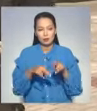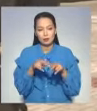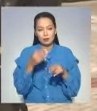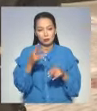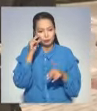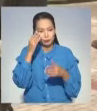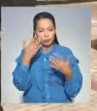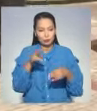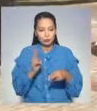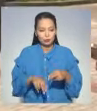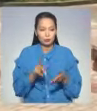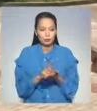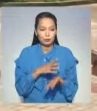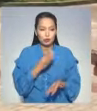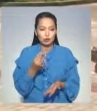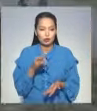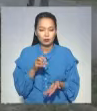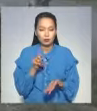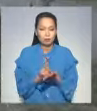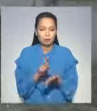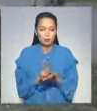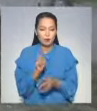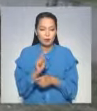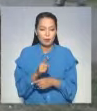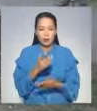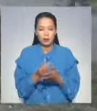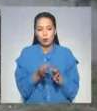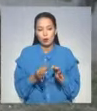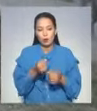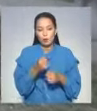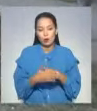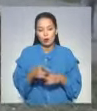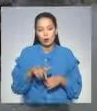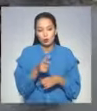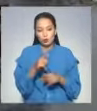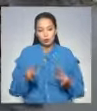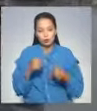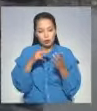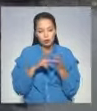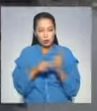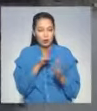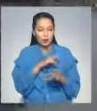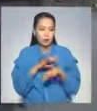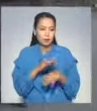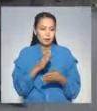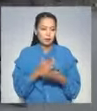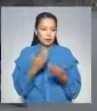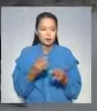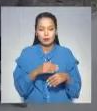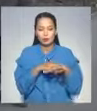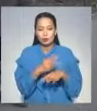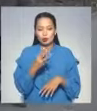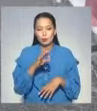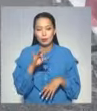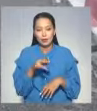дейін аяқталуы тиіс. Оларға міндет қойылды. Бұдан бөлек облыс орталығындағы жолдарды жаңарту жоспарланып отыр. Осы мақсатта қазынадан 3 миллиард